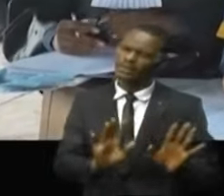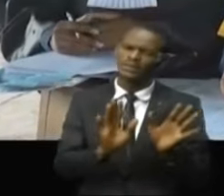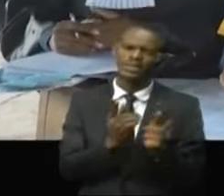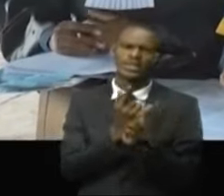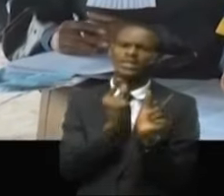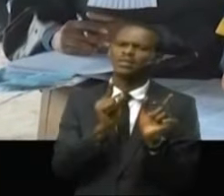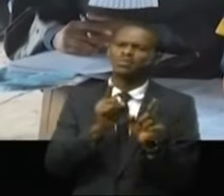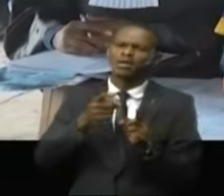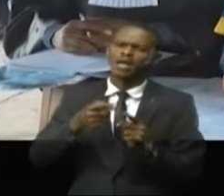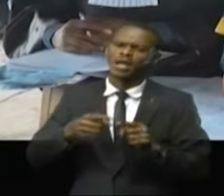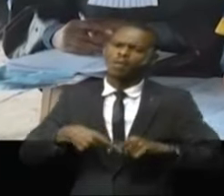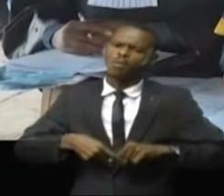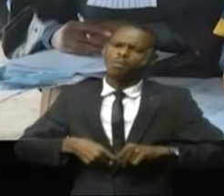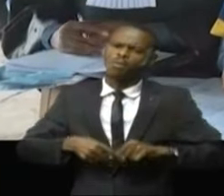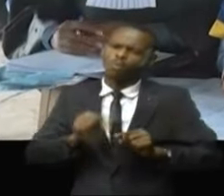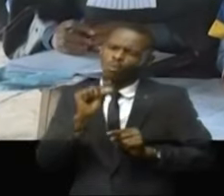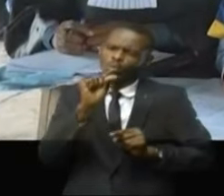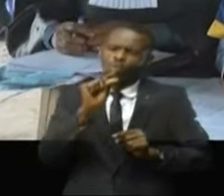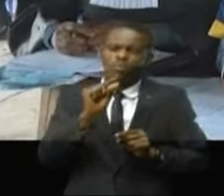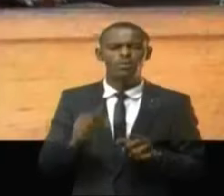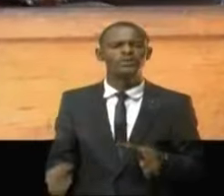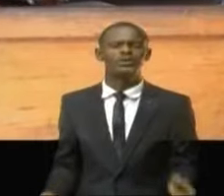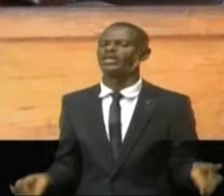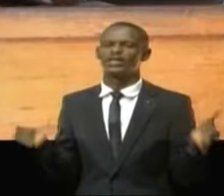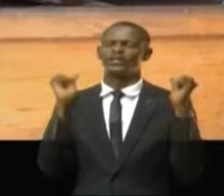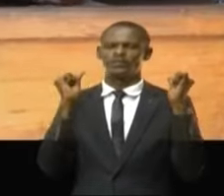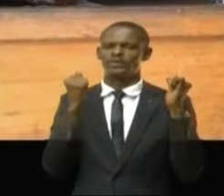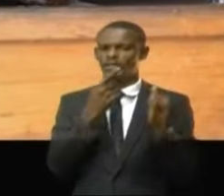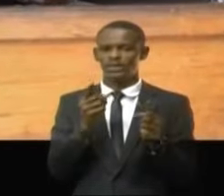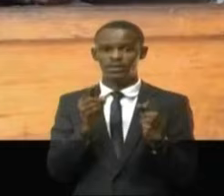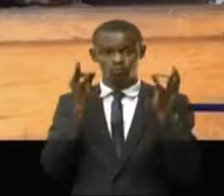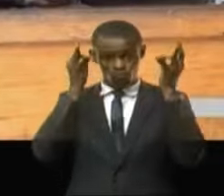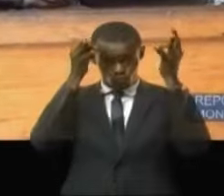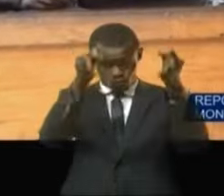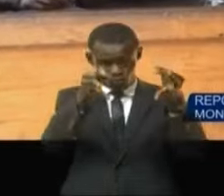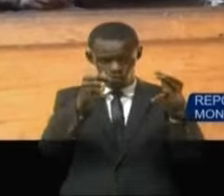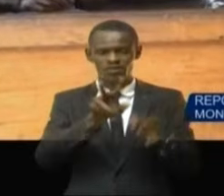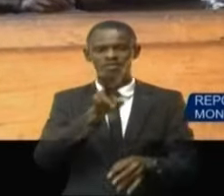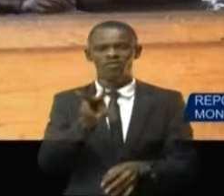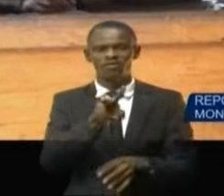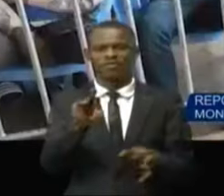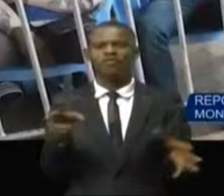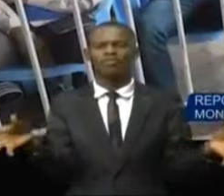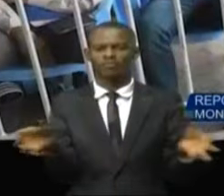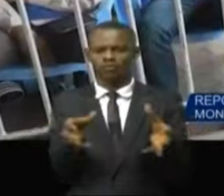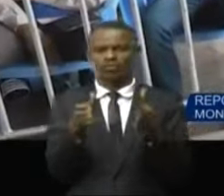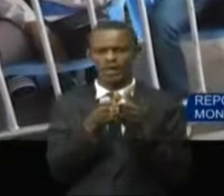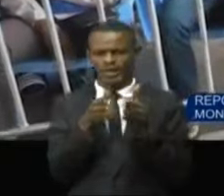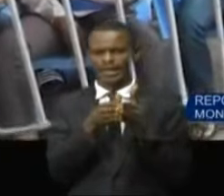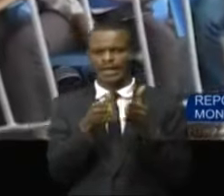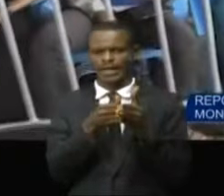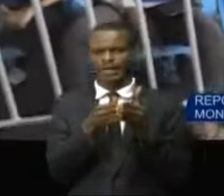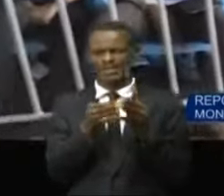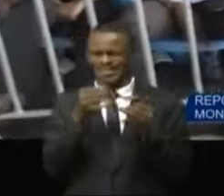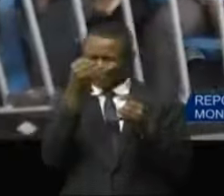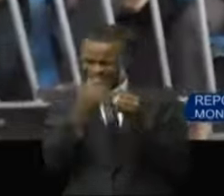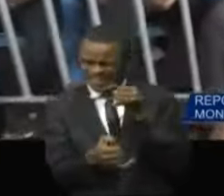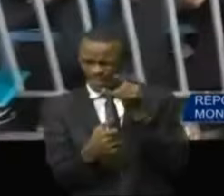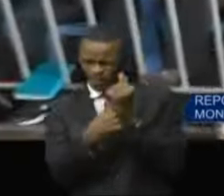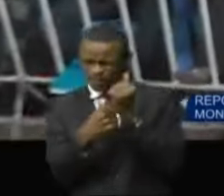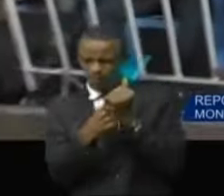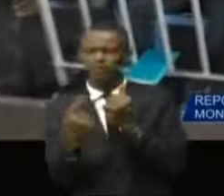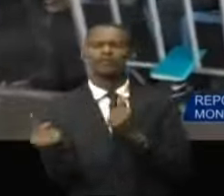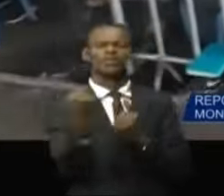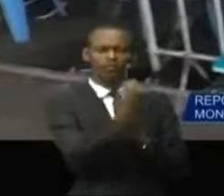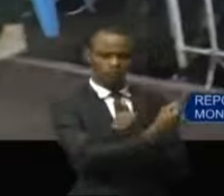le risque de se soustraire à la justice. L'audience prochaine est prévue vendredi prochain. Le dernier prévenu sera devant la barre et les